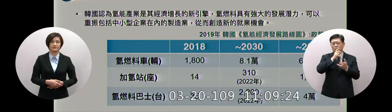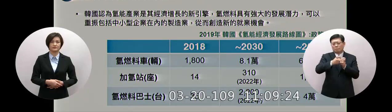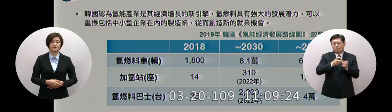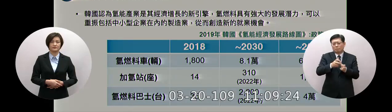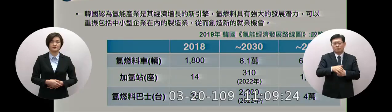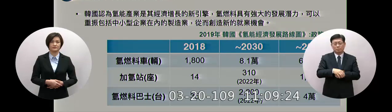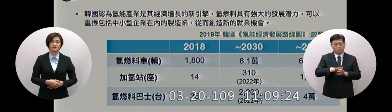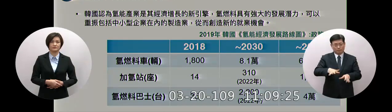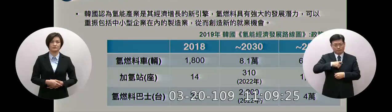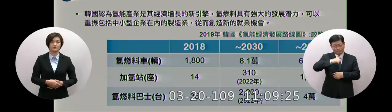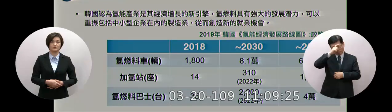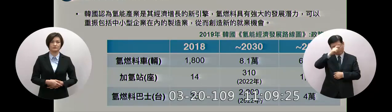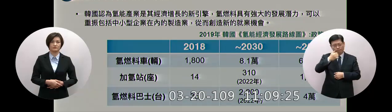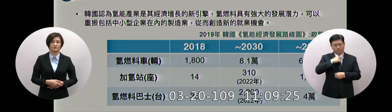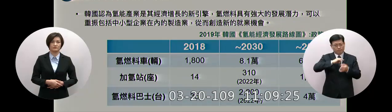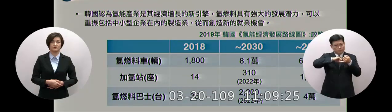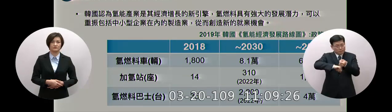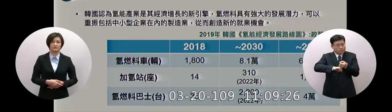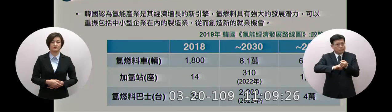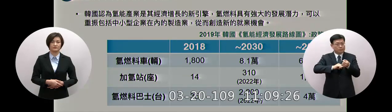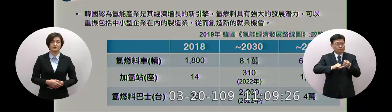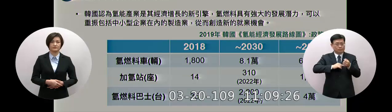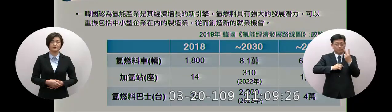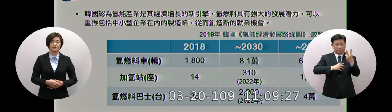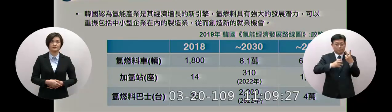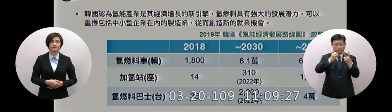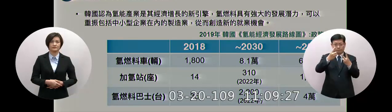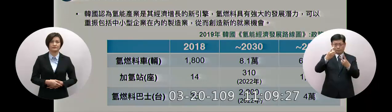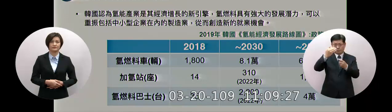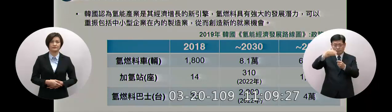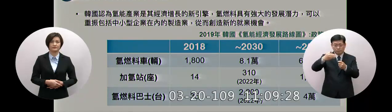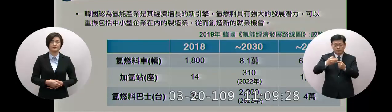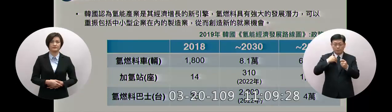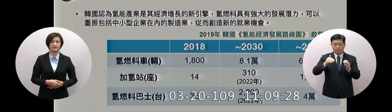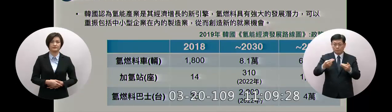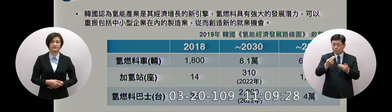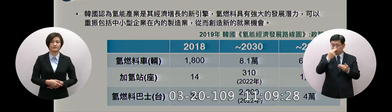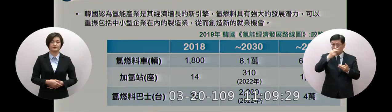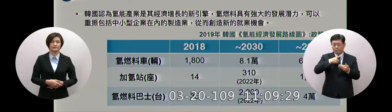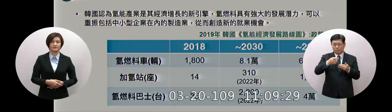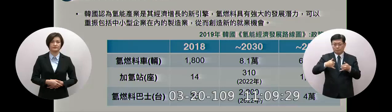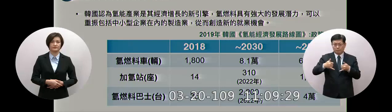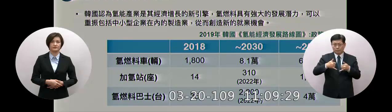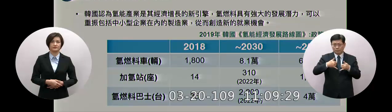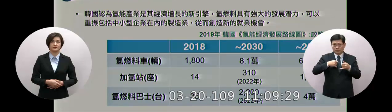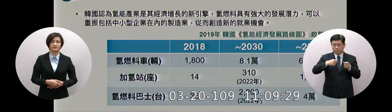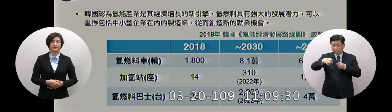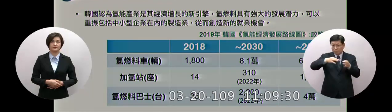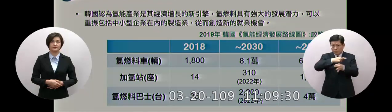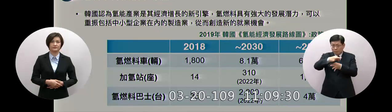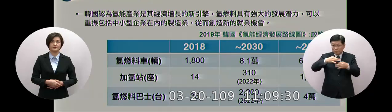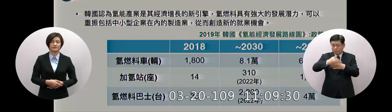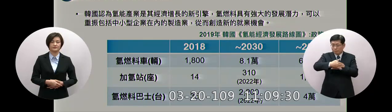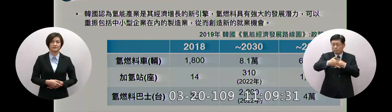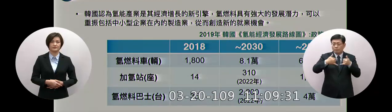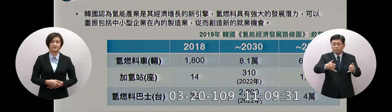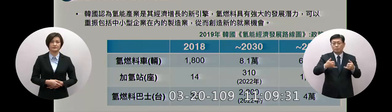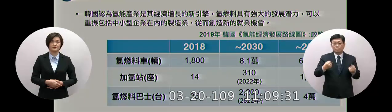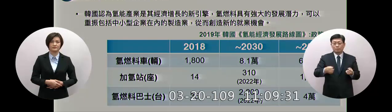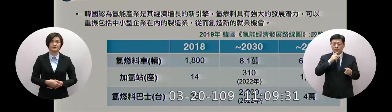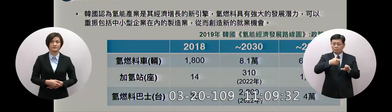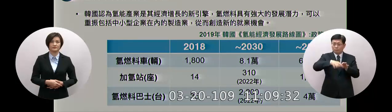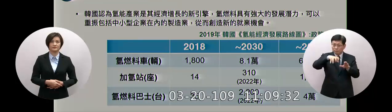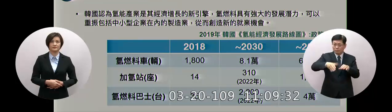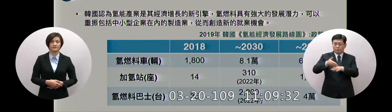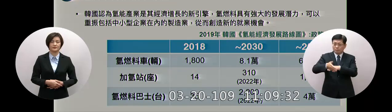源，所以呢，他们也预定了他们的这个2019年氢能经济发展路线图。那一样在氢燃料车、加氢站、氢燃